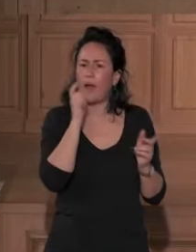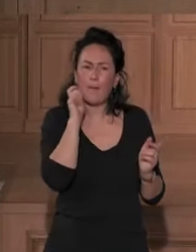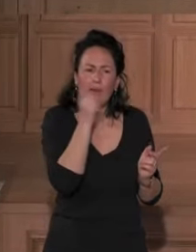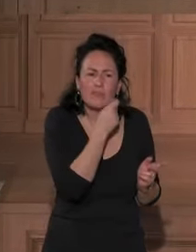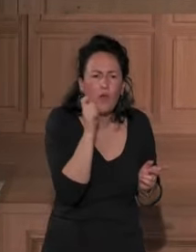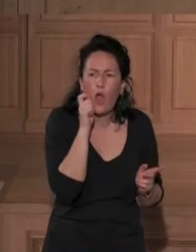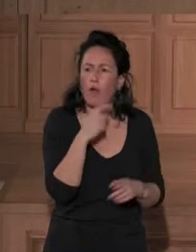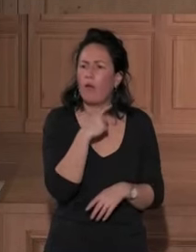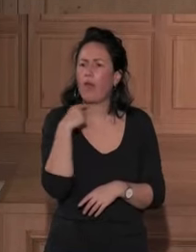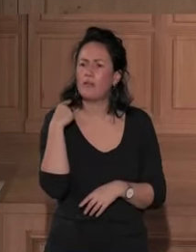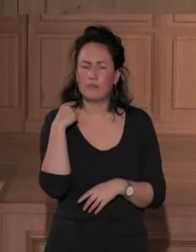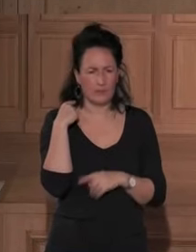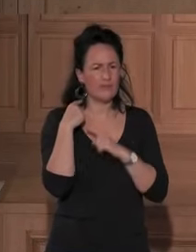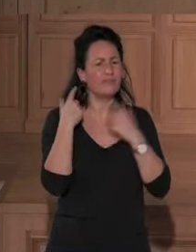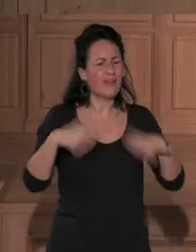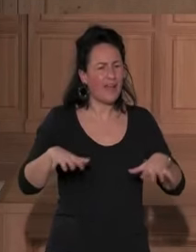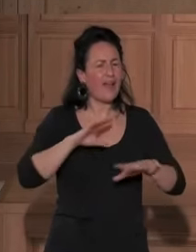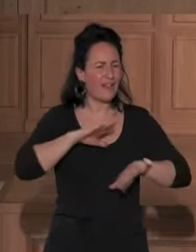voilà, on suit aussi